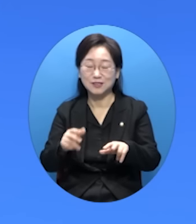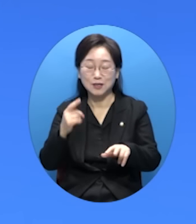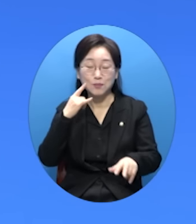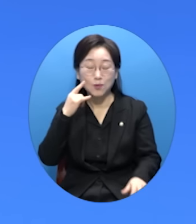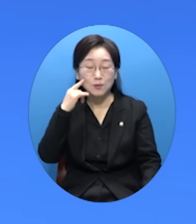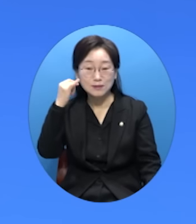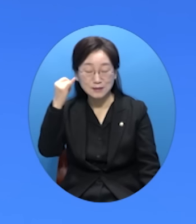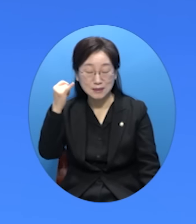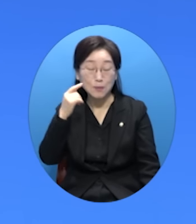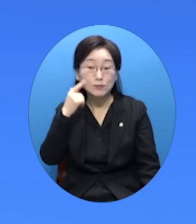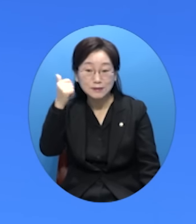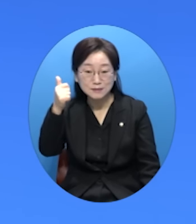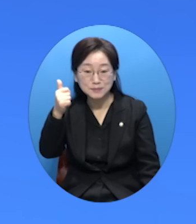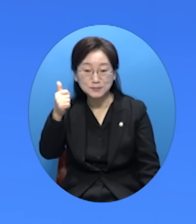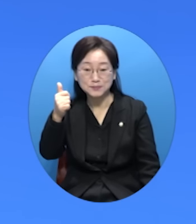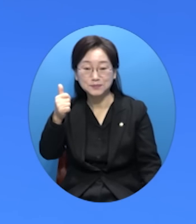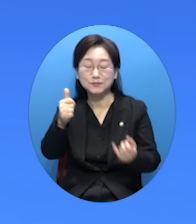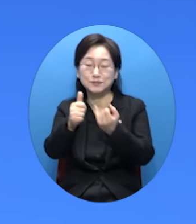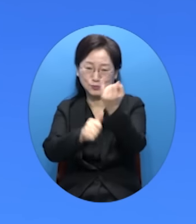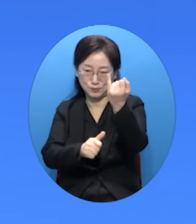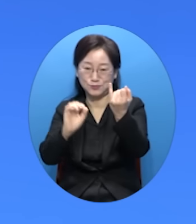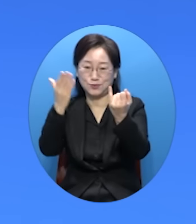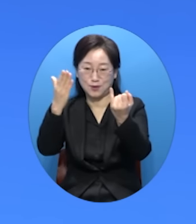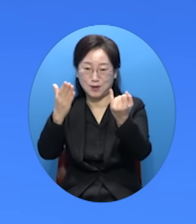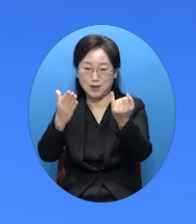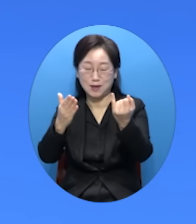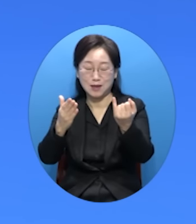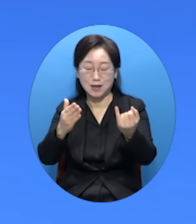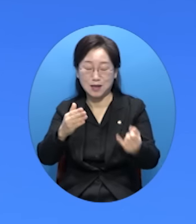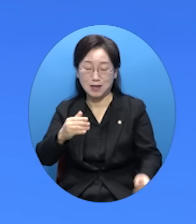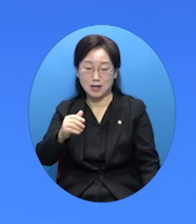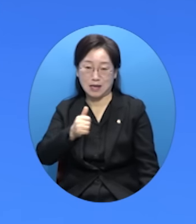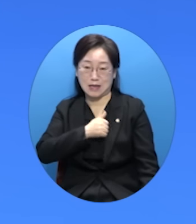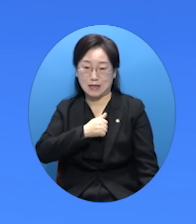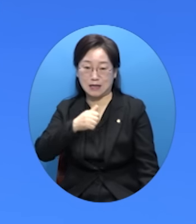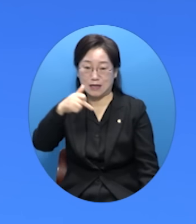목사님의 사돈이 돼서 지금 토론토에서 아버님 모시고 있고